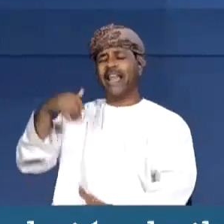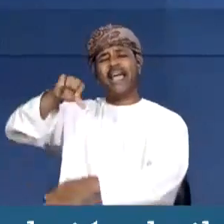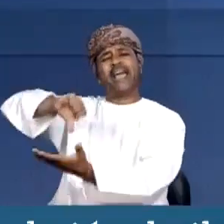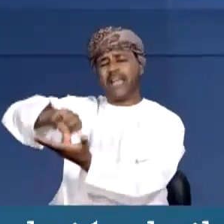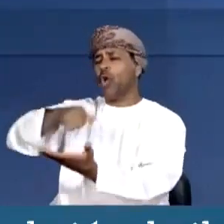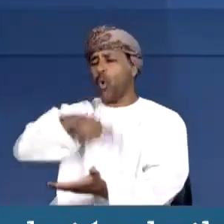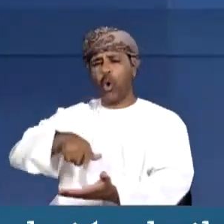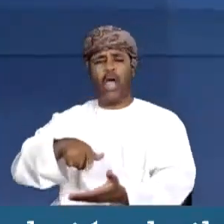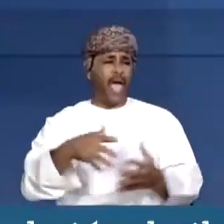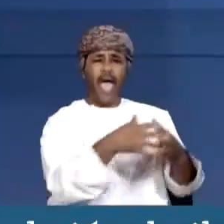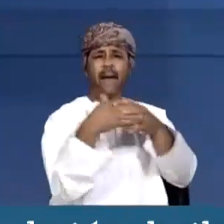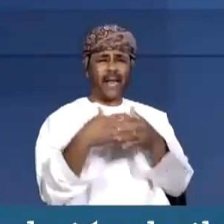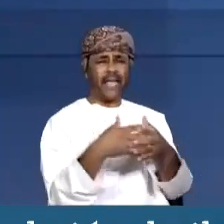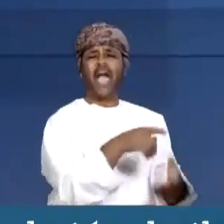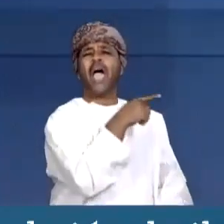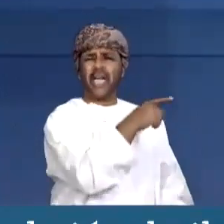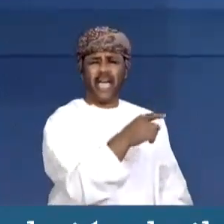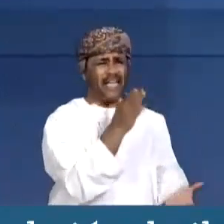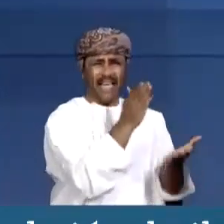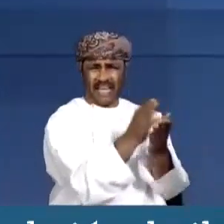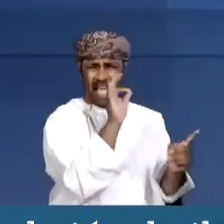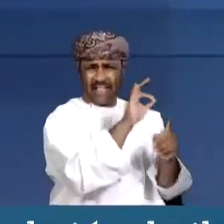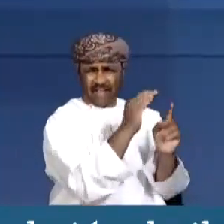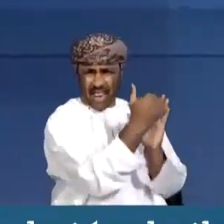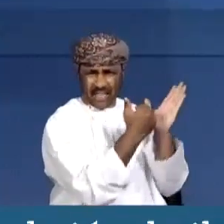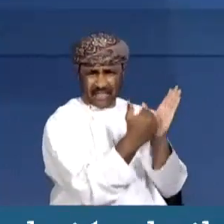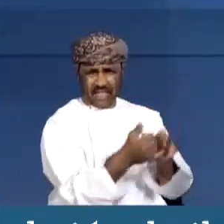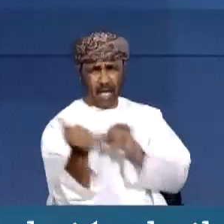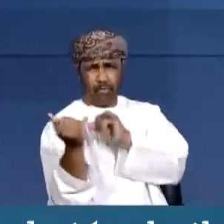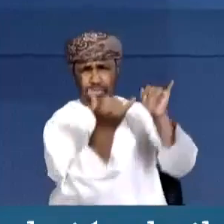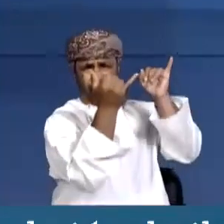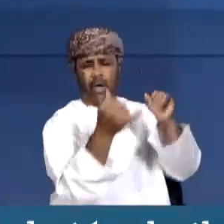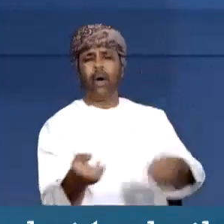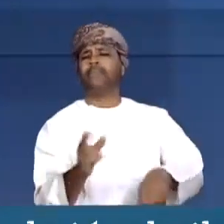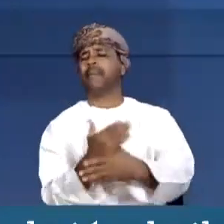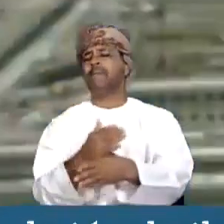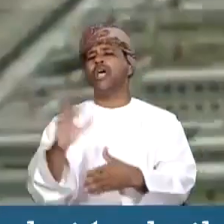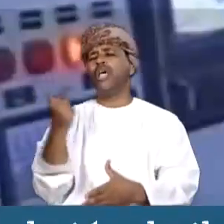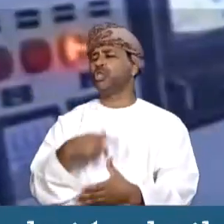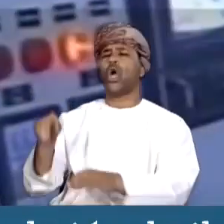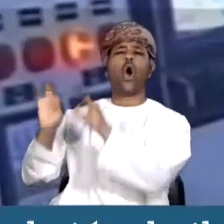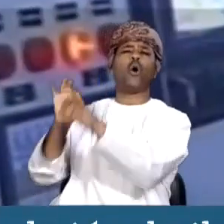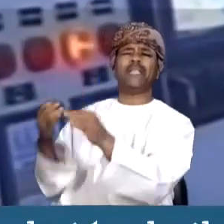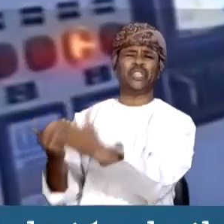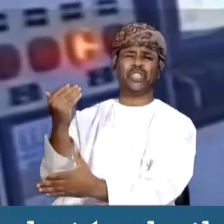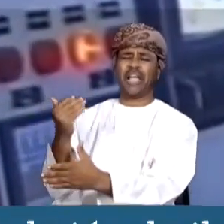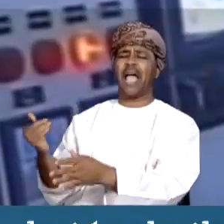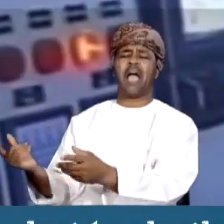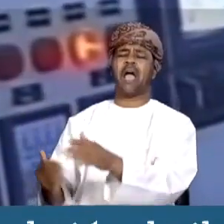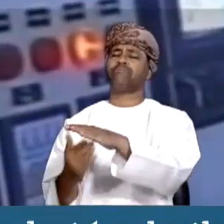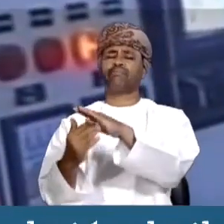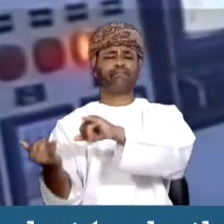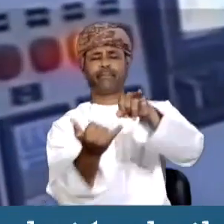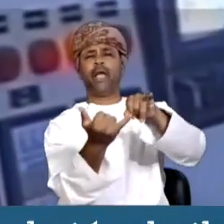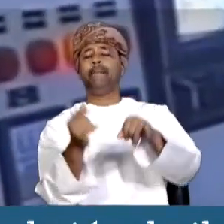أن واشنطن لن تستطيع تحقيق أهدافها الاقتصادية والسياسية من خلال هذه العقوبات، مجددا